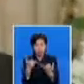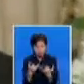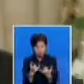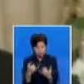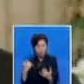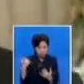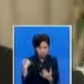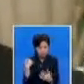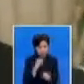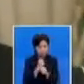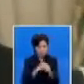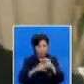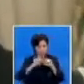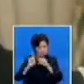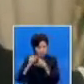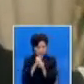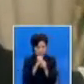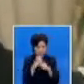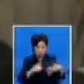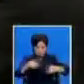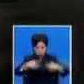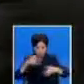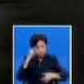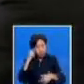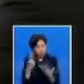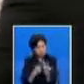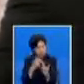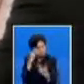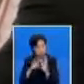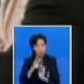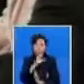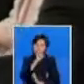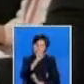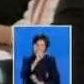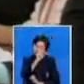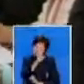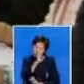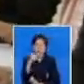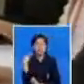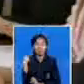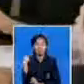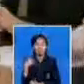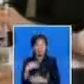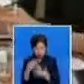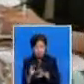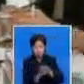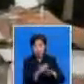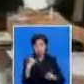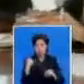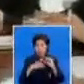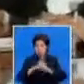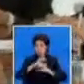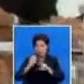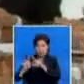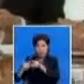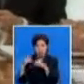ขออนุญาตแล้วแต่นับว่า26หรือ19โครงการใช่ไหมครับประเด็นที่2ก็คือว่าหลายกรณีหลายโครงการในขณะนี้เนี่ยเ